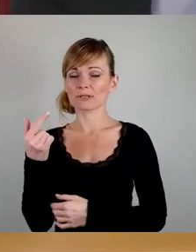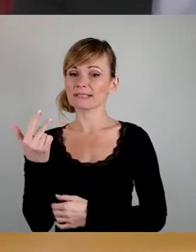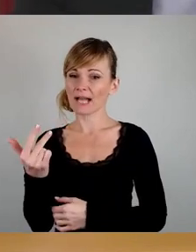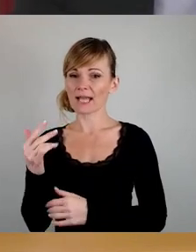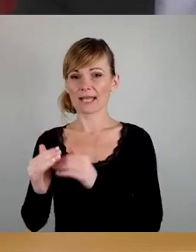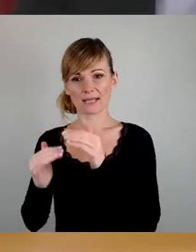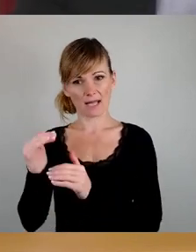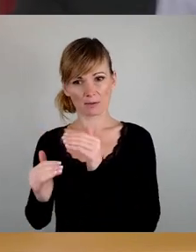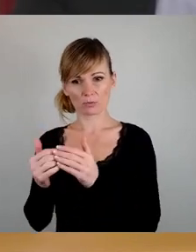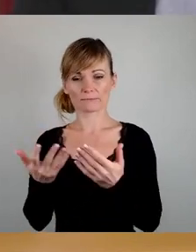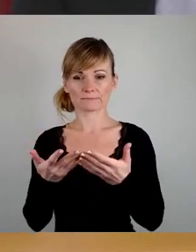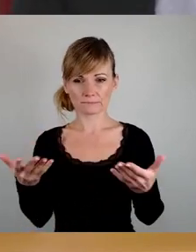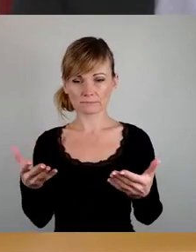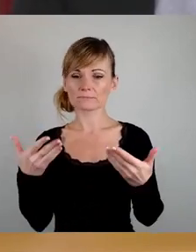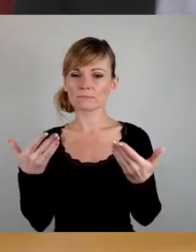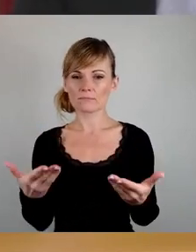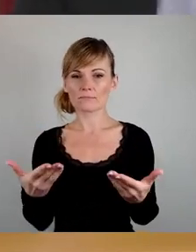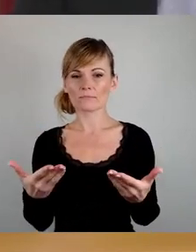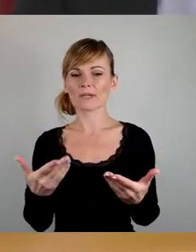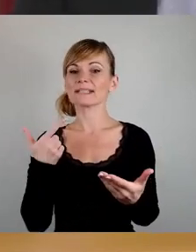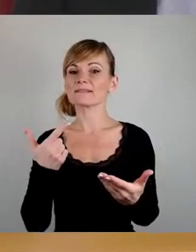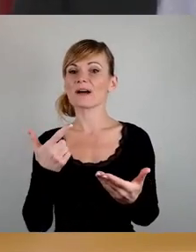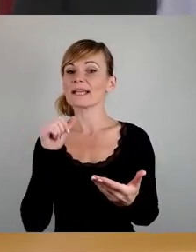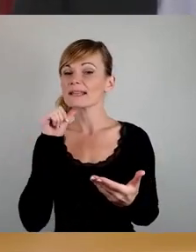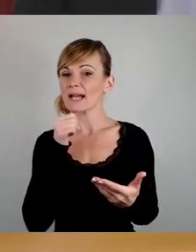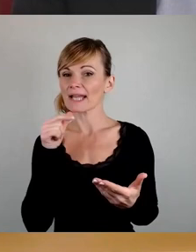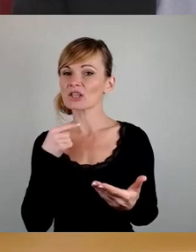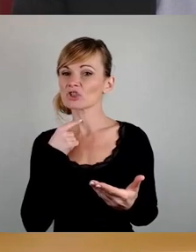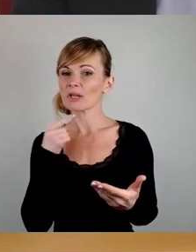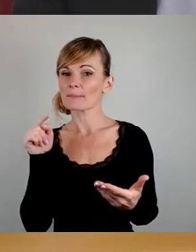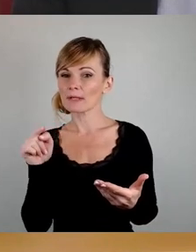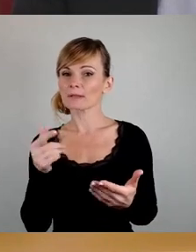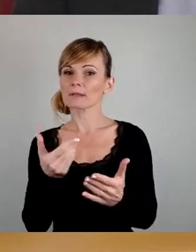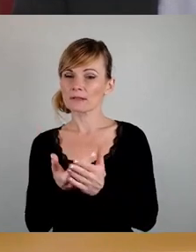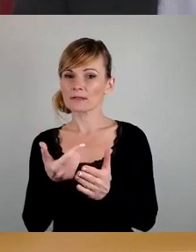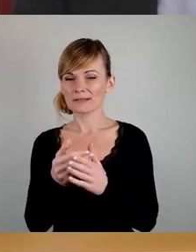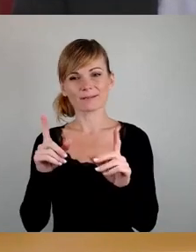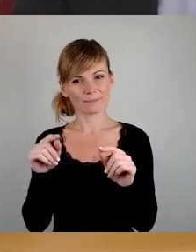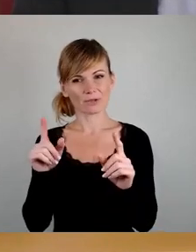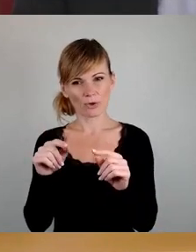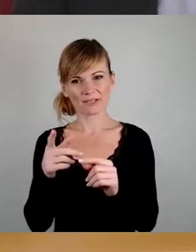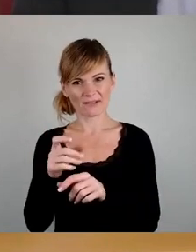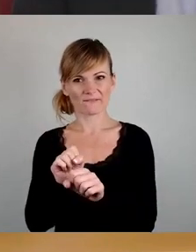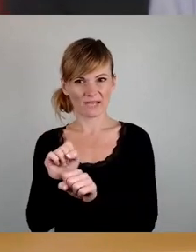Damit gibt es 2 Nein-Stimmen, was im Prinzip ein Widerspruch bedeutet.